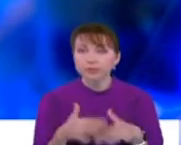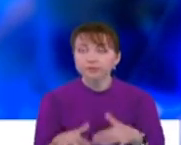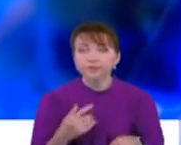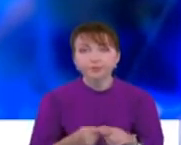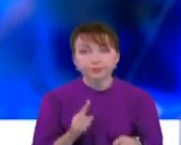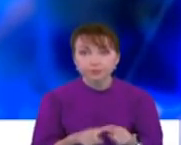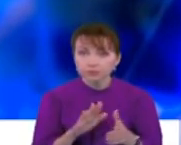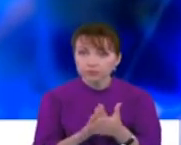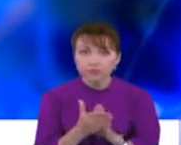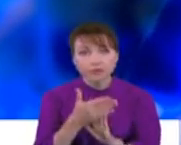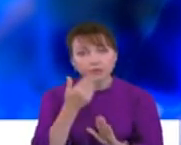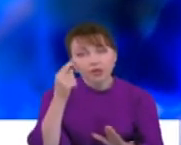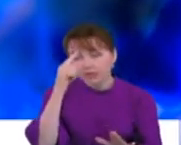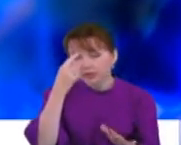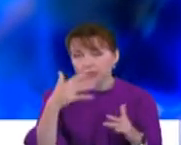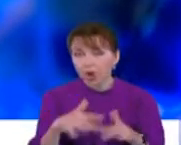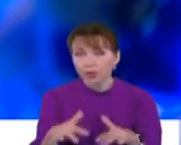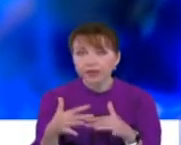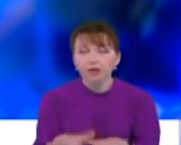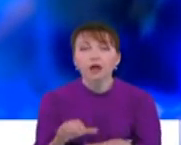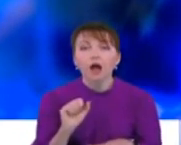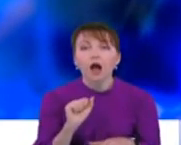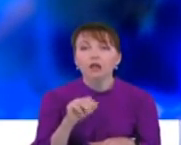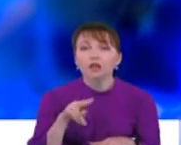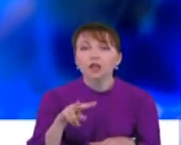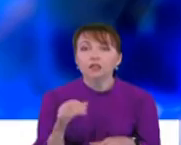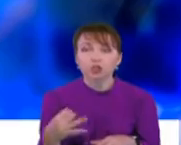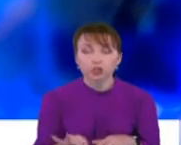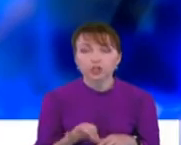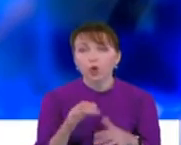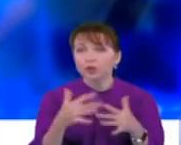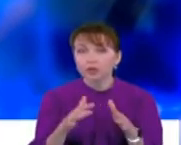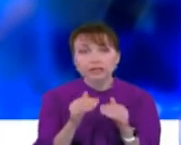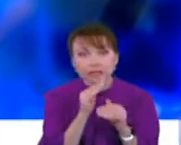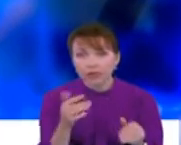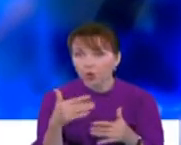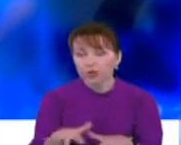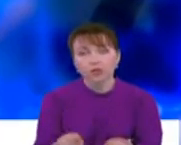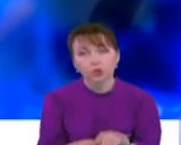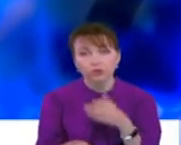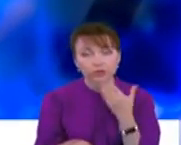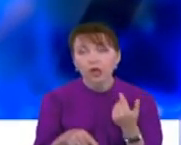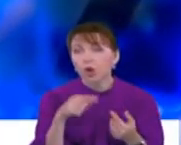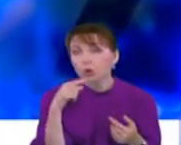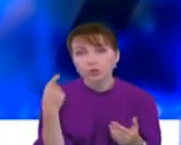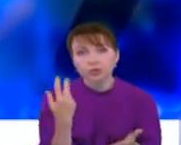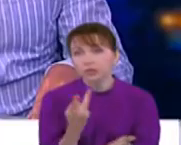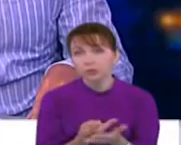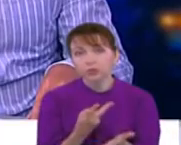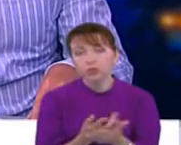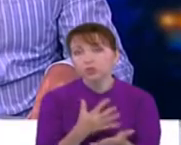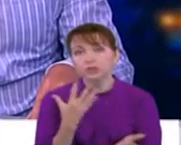позицій немає ні в Індійському океані, ні в Атлантичному океані, ні в Тихому океані. Тобто Росія демонструє свої, скажімо